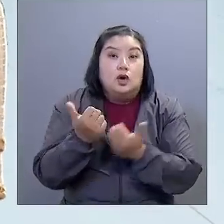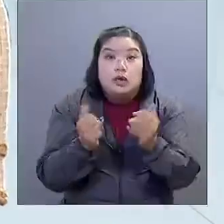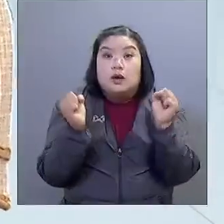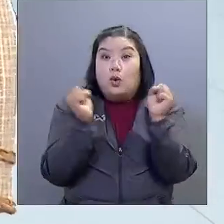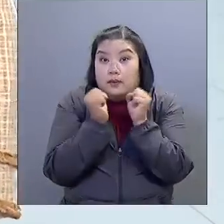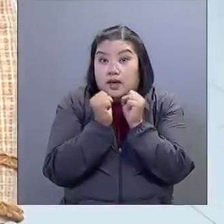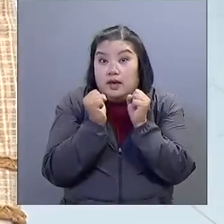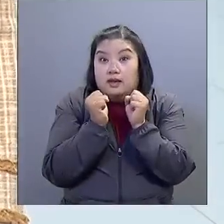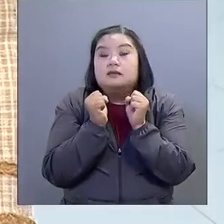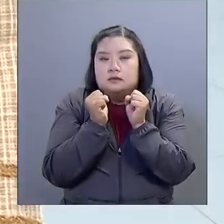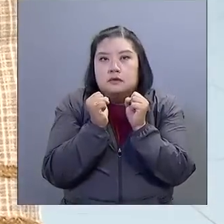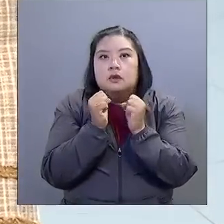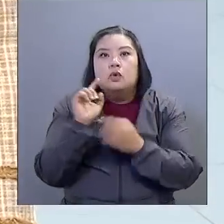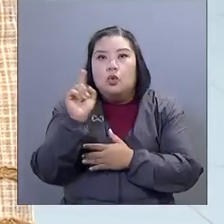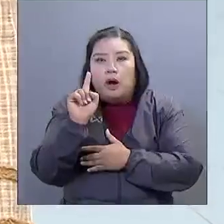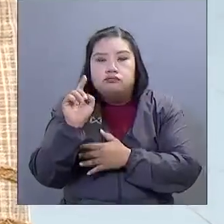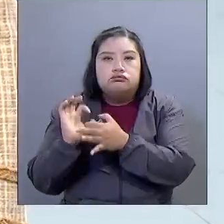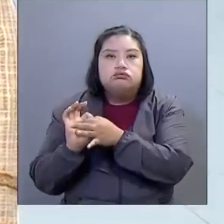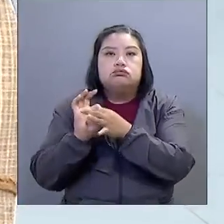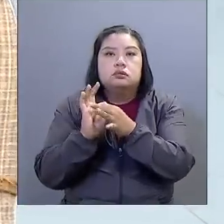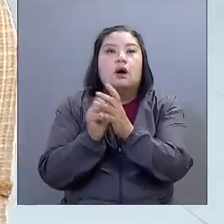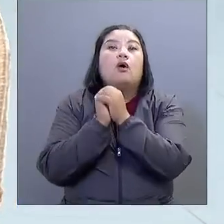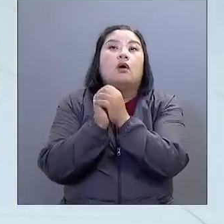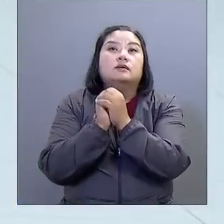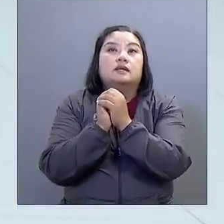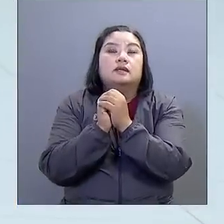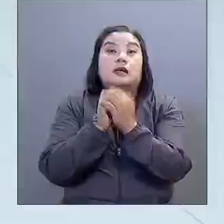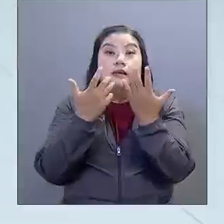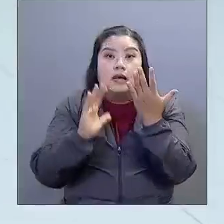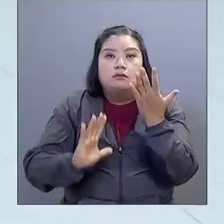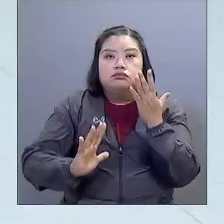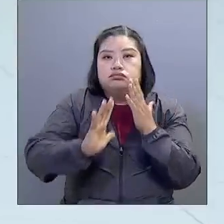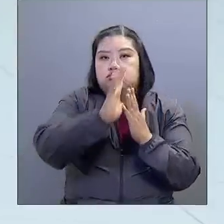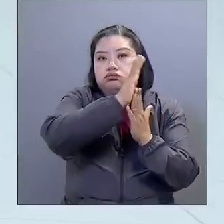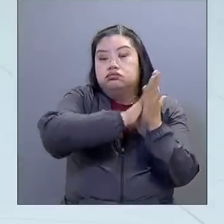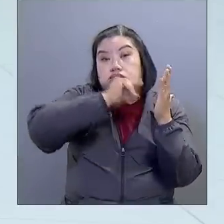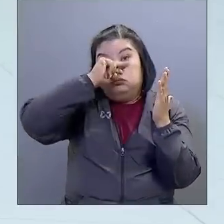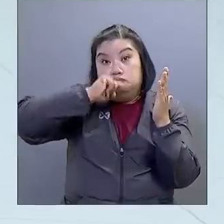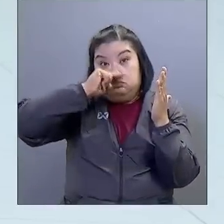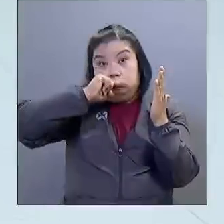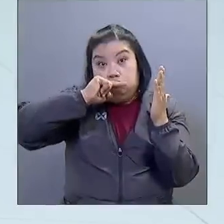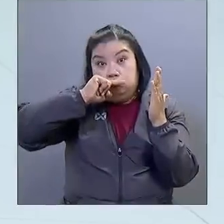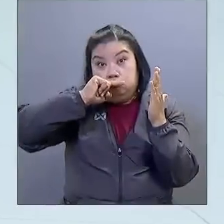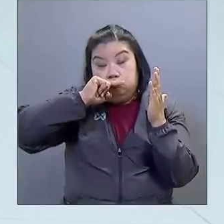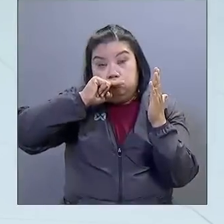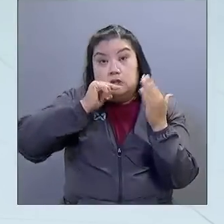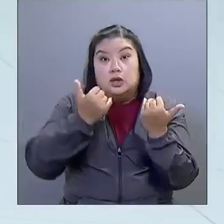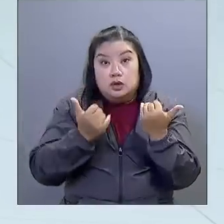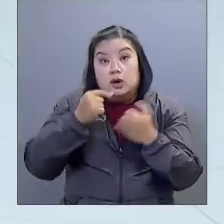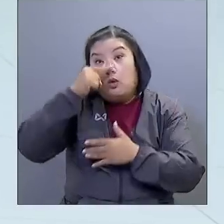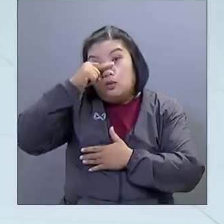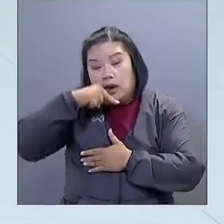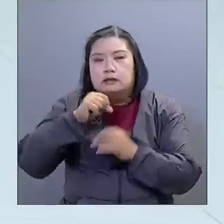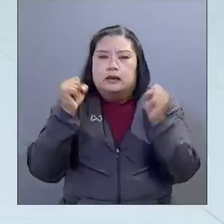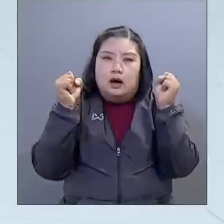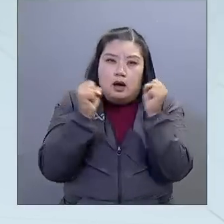เย็นที่เย็นมากเลยนะคะจากประเทศจีนนั้นแผ่ปกคลุมลงมาที่บริเวณประเทศไทยตอนบนค่ะก็ทําให้ช่วงนี้นะคะจะมีอากาศ